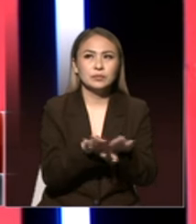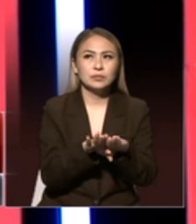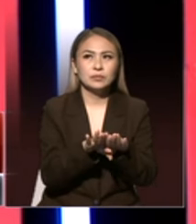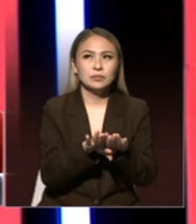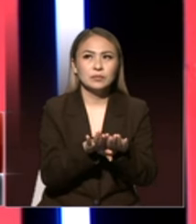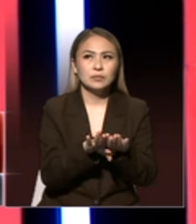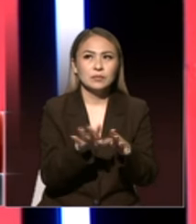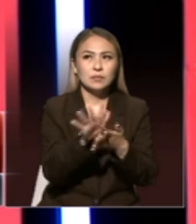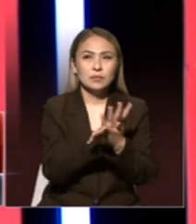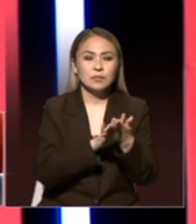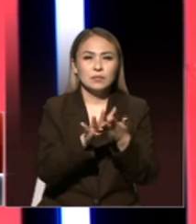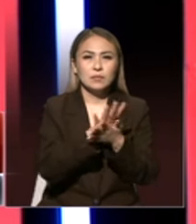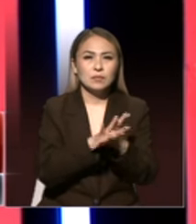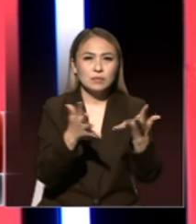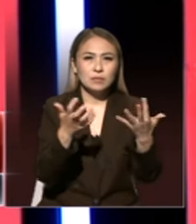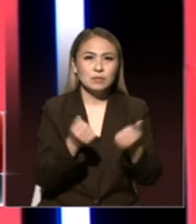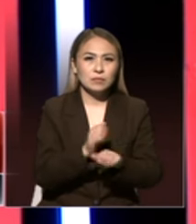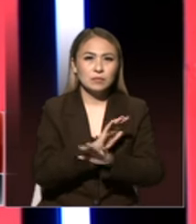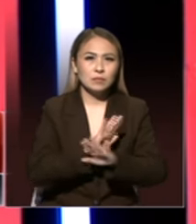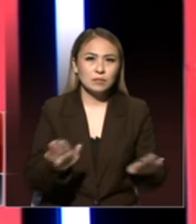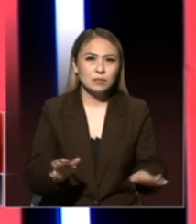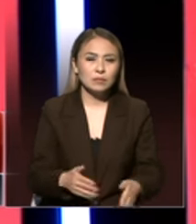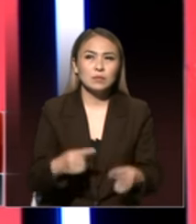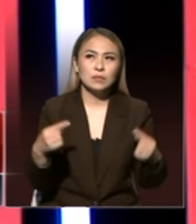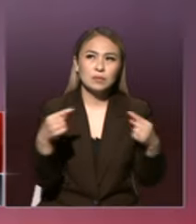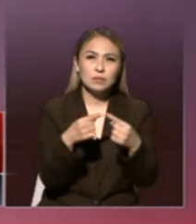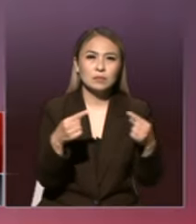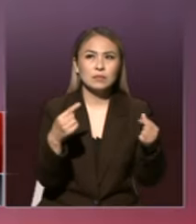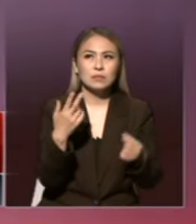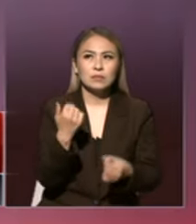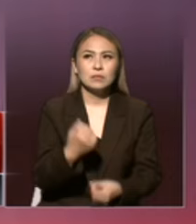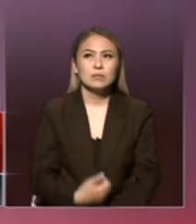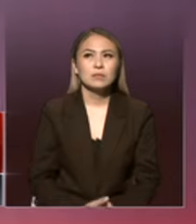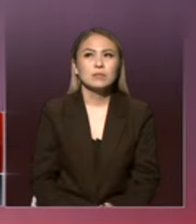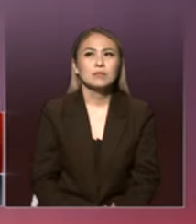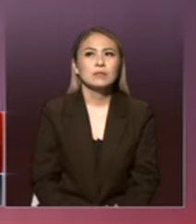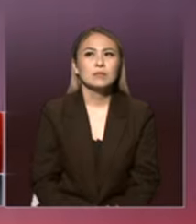мекеме ешқандай қабылдау жүргізбейді деген ақпарат естідік. Рас па, жоқ па?